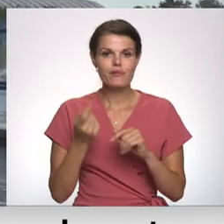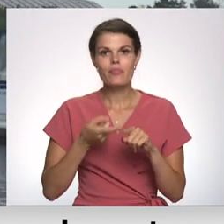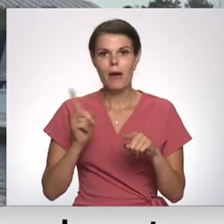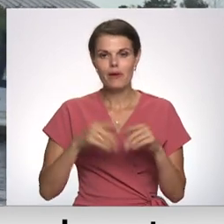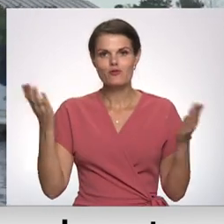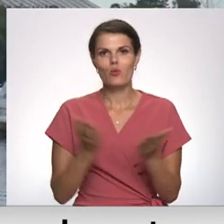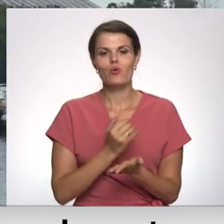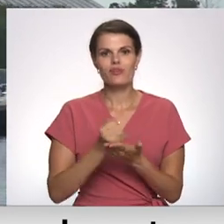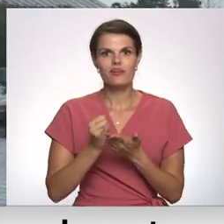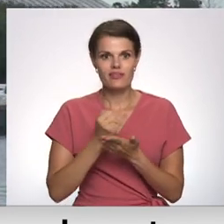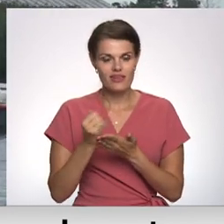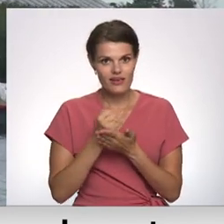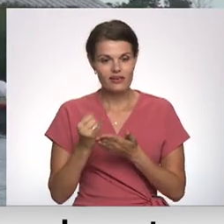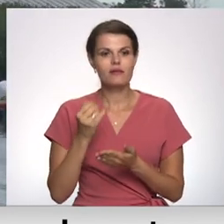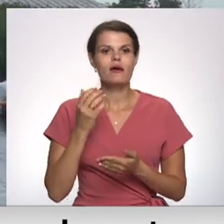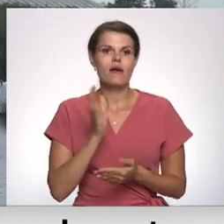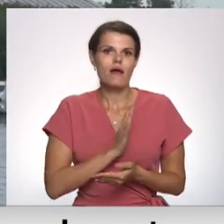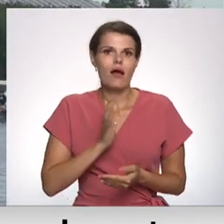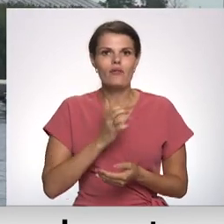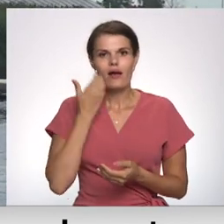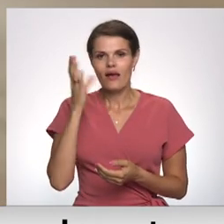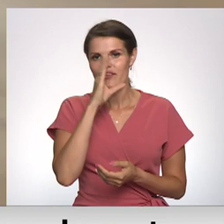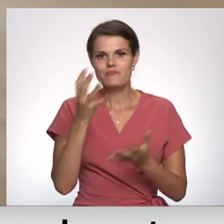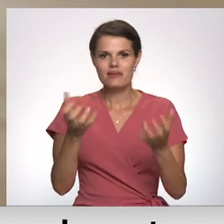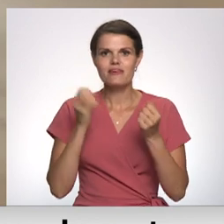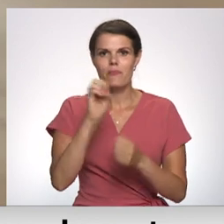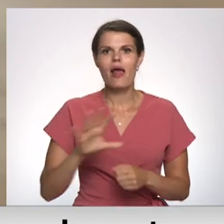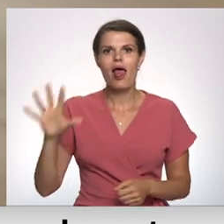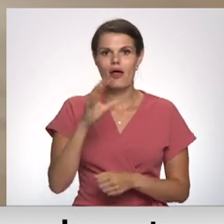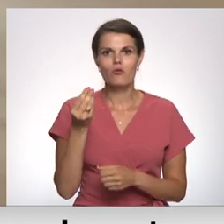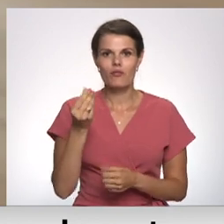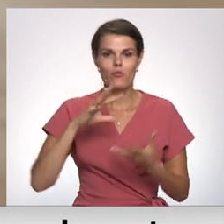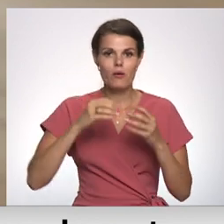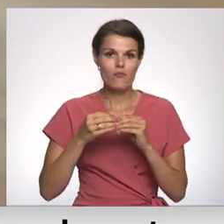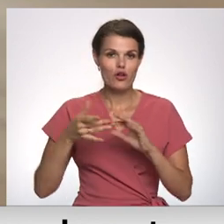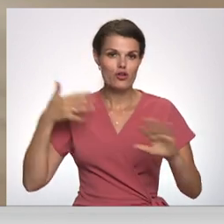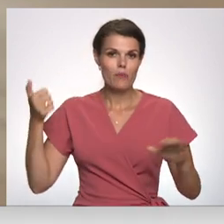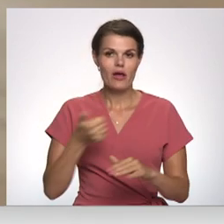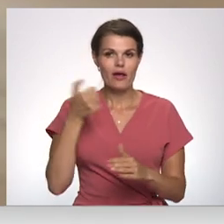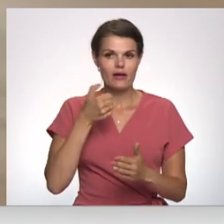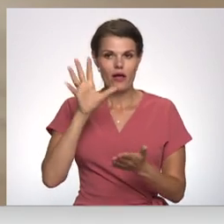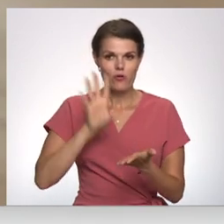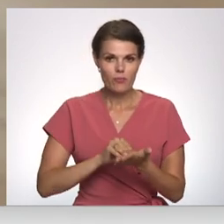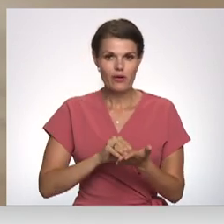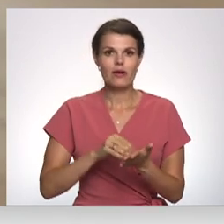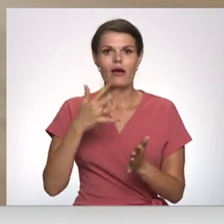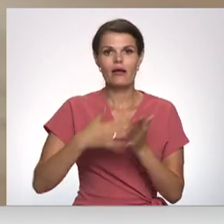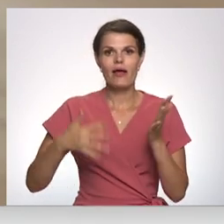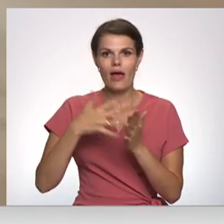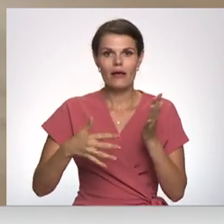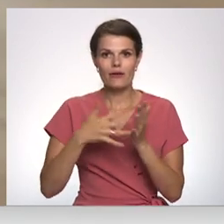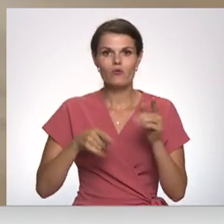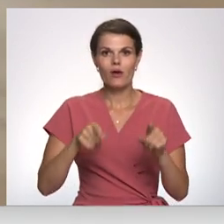tīrīta, kad bijusi iespēja saņemt Eiropas finansējumu. Teiksim, ņemot vērā iepriekšējo gadu pieredzi un reiķinot arī kaut kādu